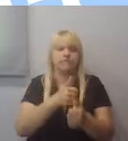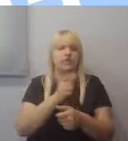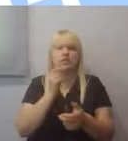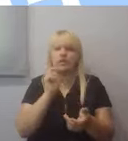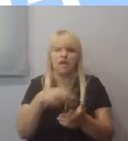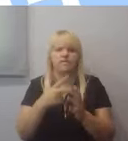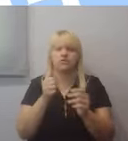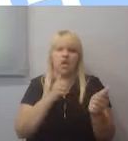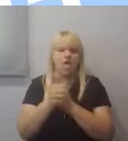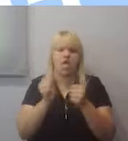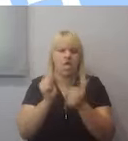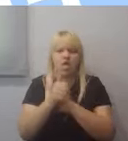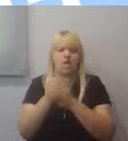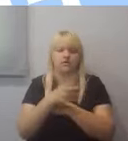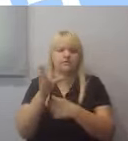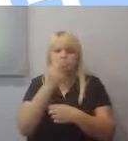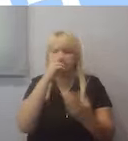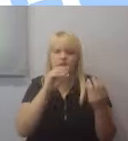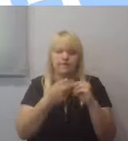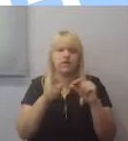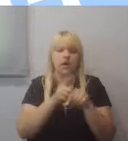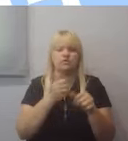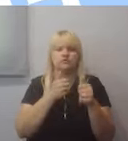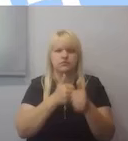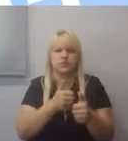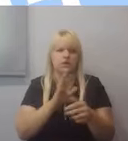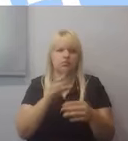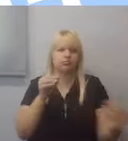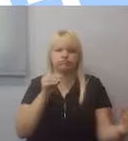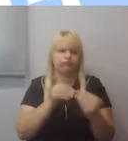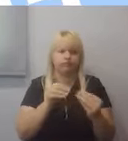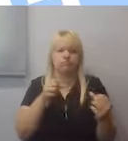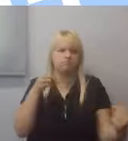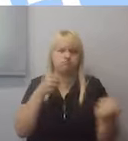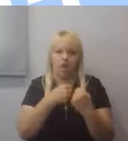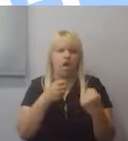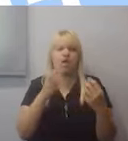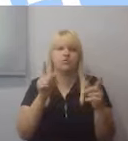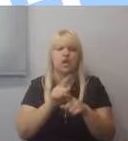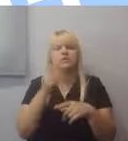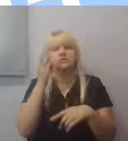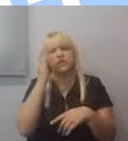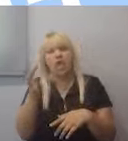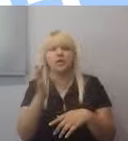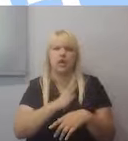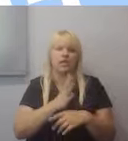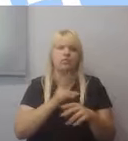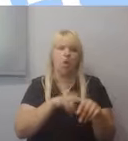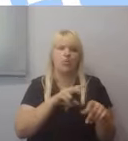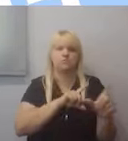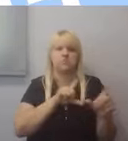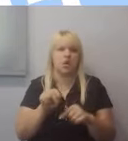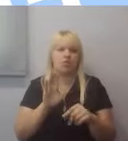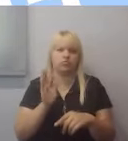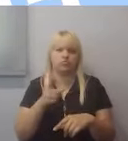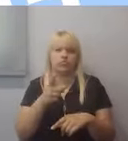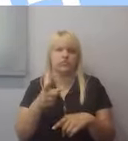ja ir jāievēro lai lai nebūtu tā saskriešanās un pēc tam ē cerēt un gaidīt ka policija atbrauks un un tās švīkas